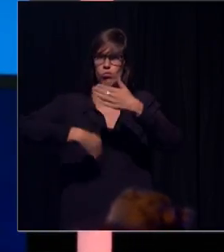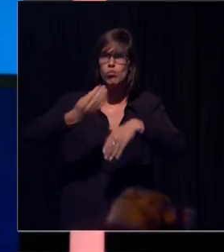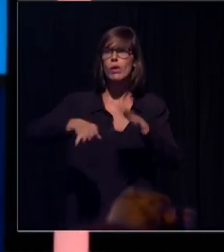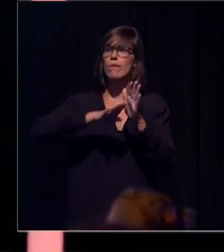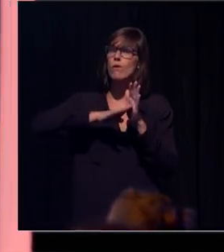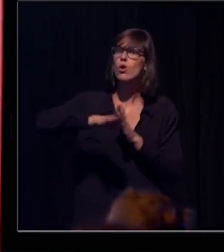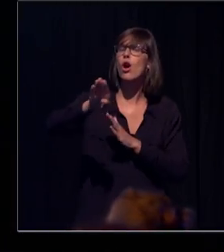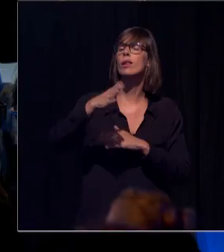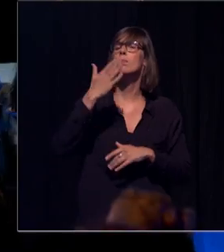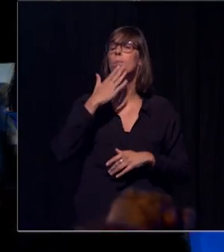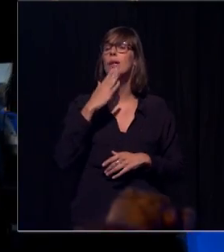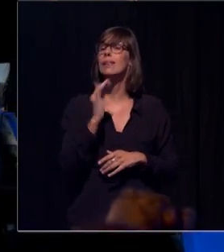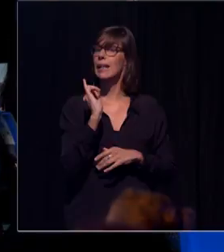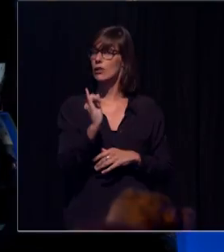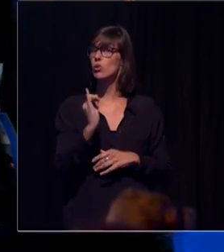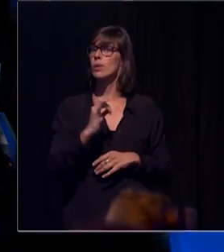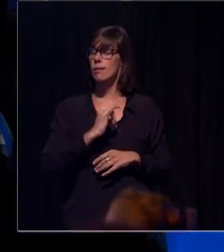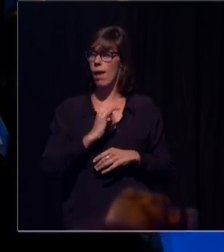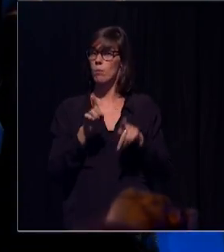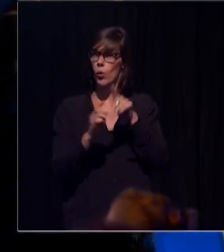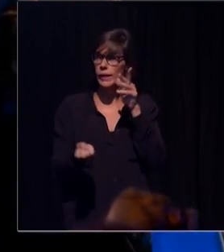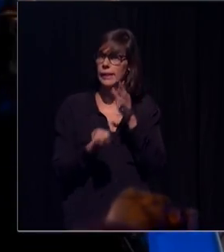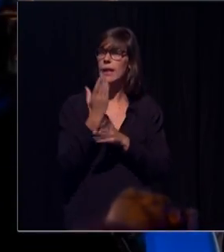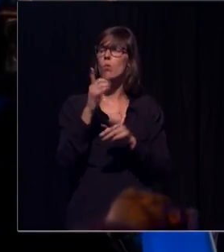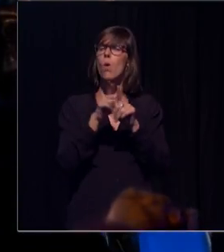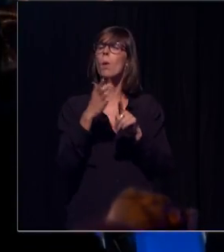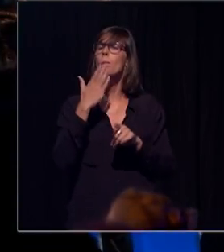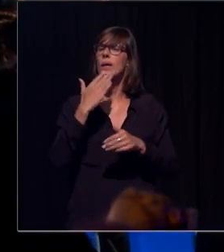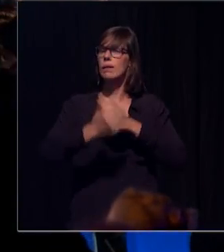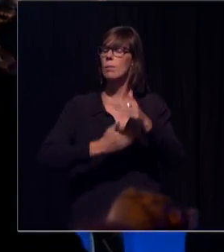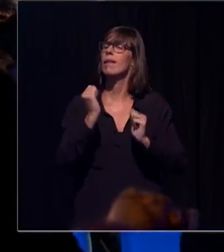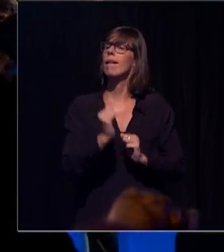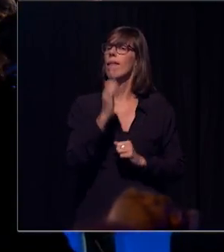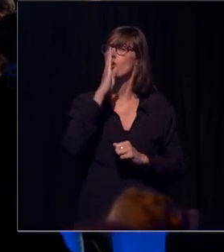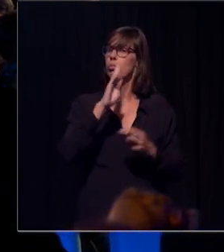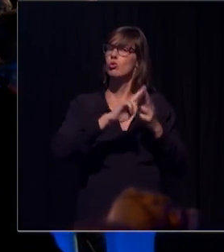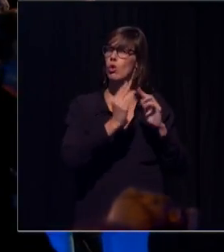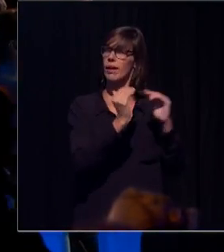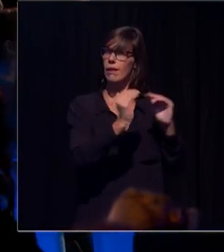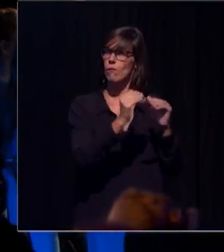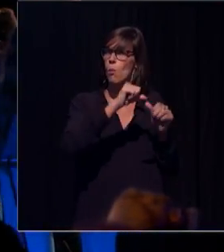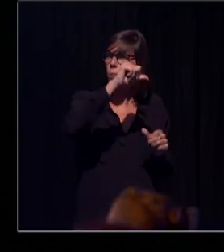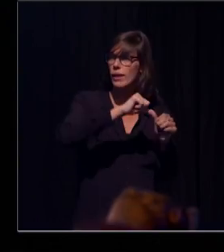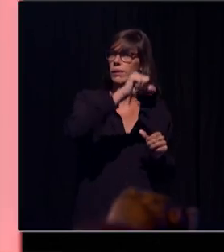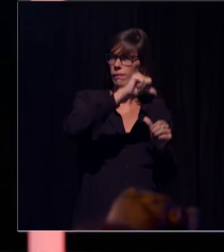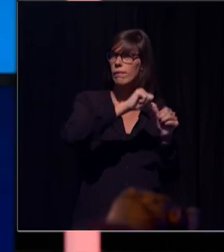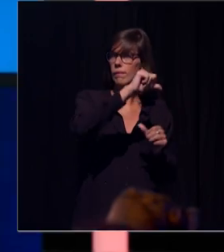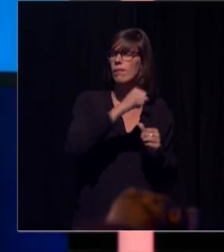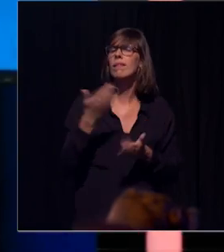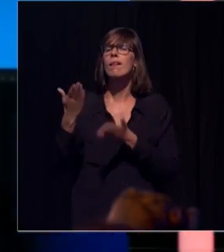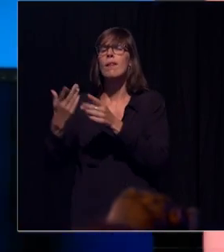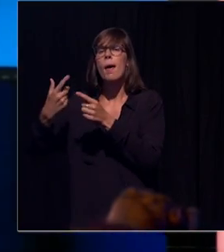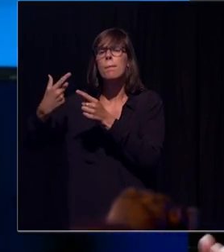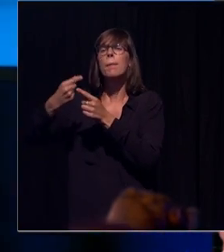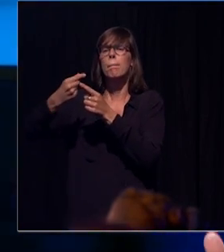tijd heeft niet stilgestaan. Inderdaad, we hebben nieuwere, betere insulines en vooral, we hebben ook betere manieren om